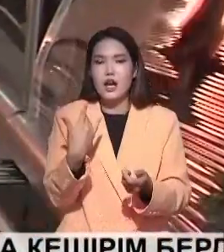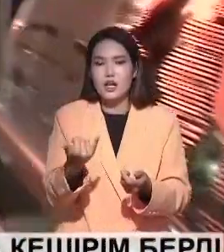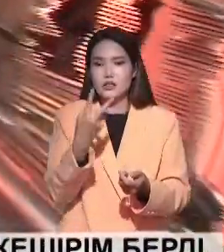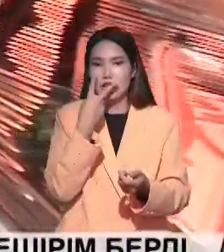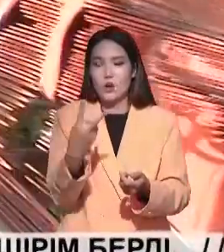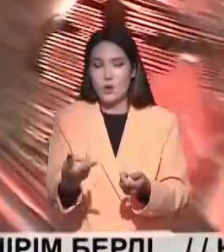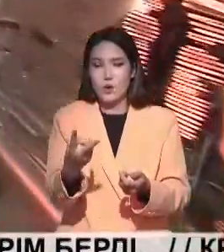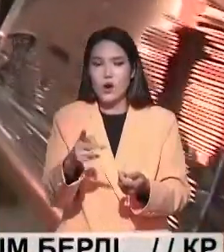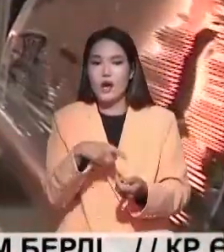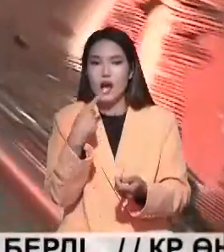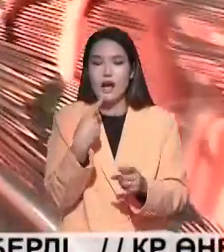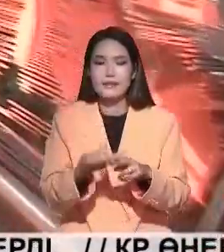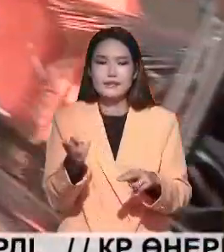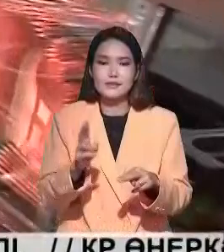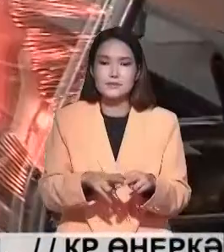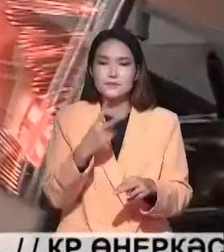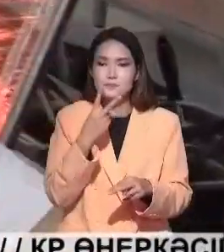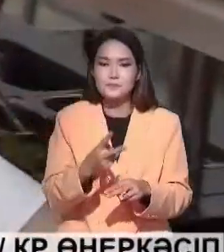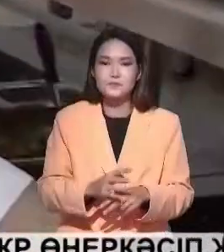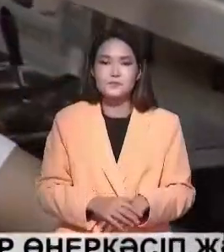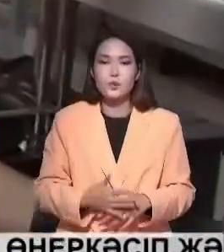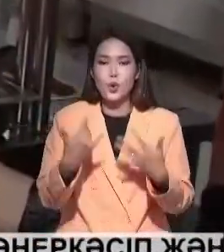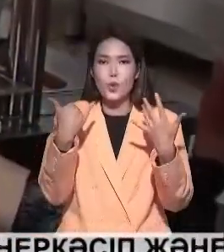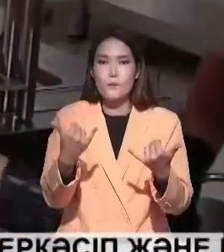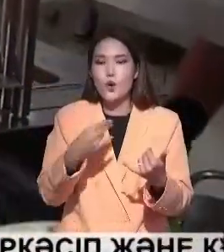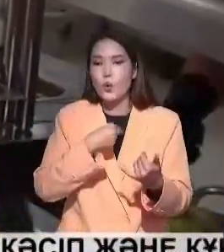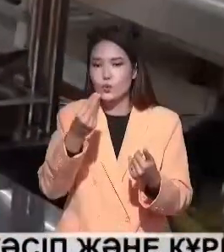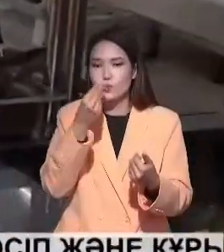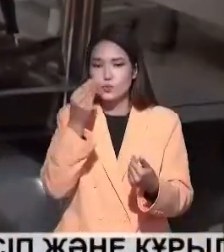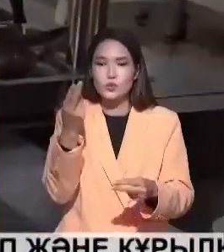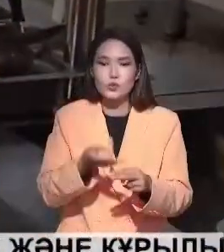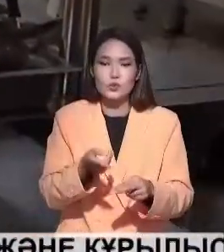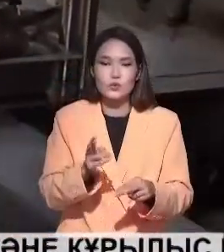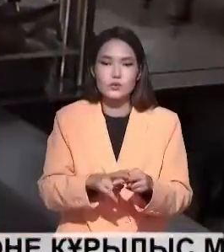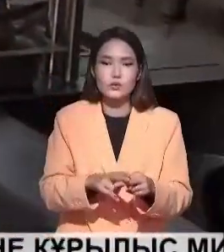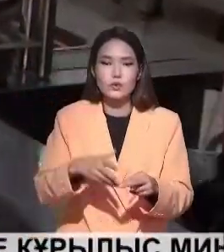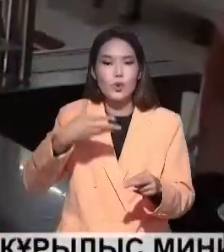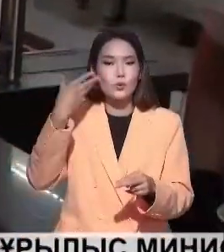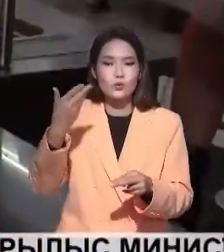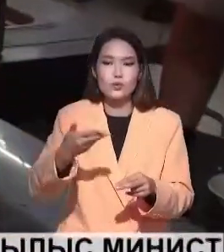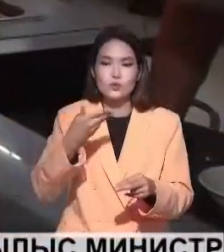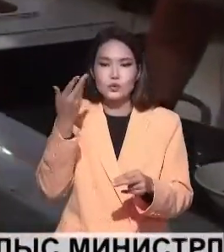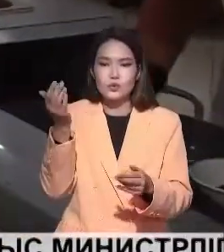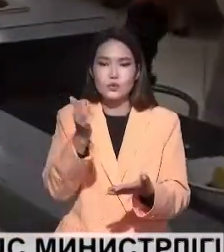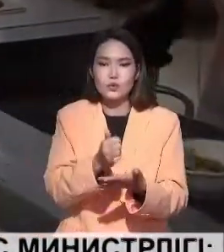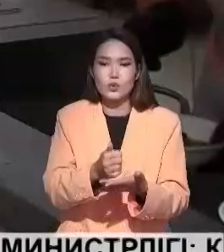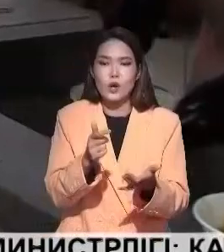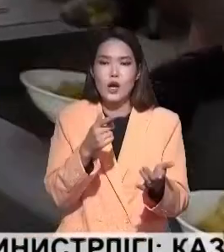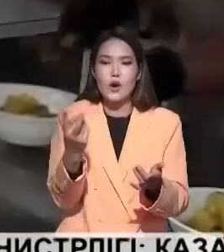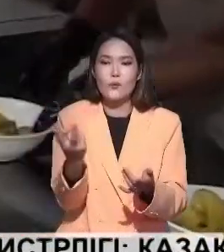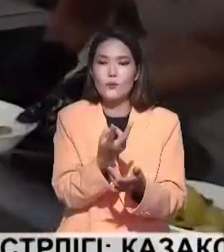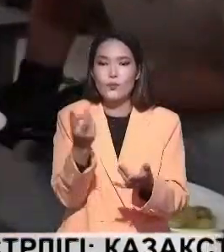әзірлеп жатқандарыңызды? Бүгінгі бізде міне азу, картошка, ет, огурцымен